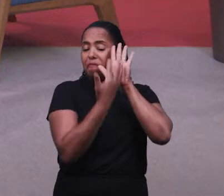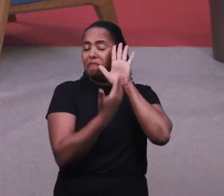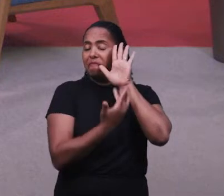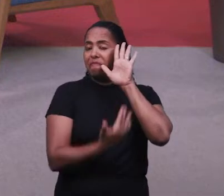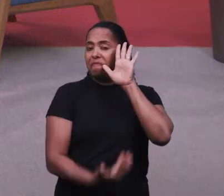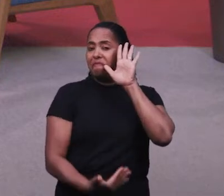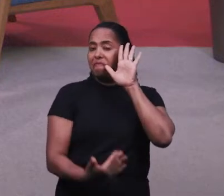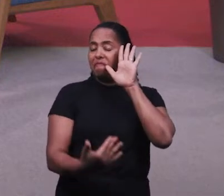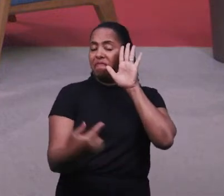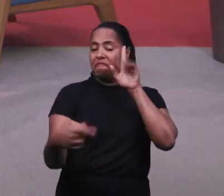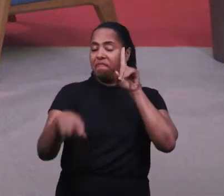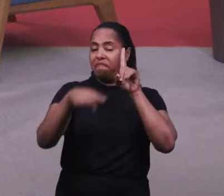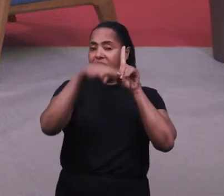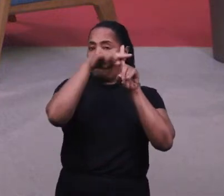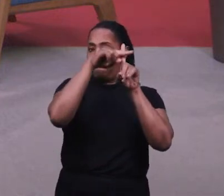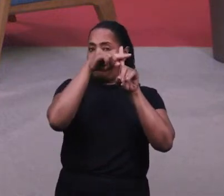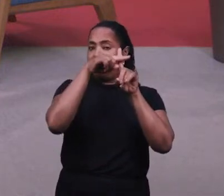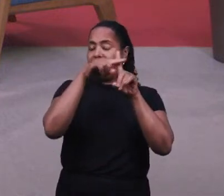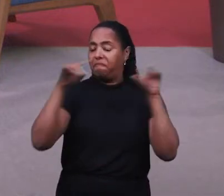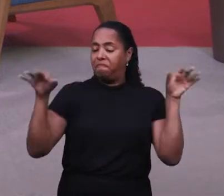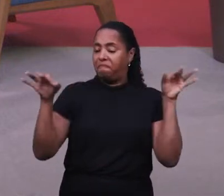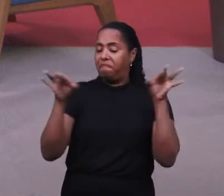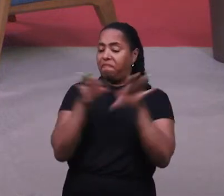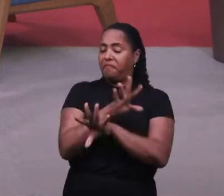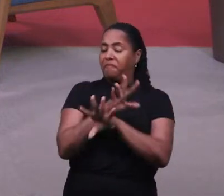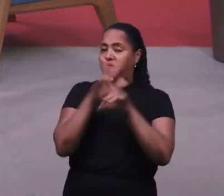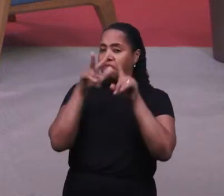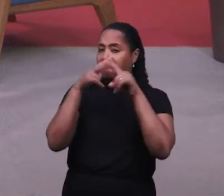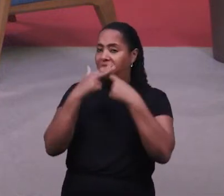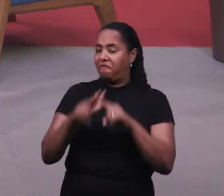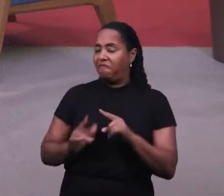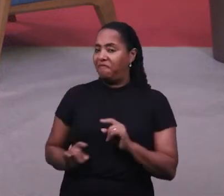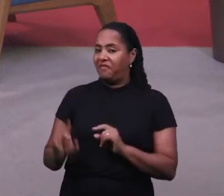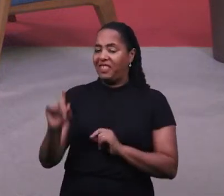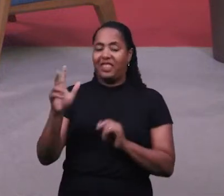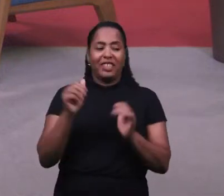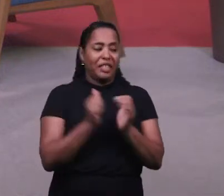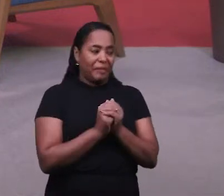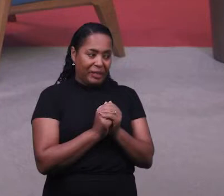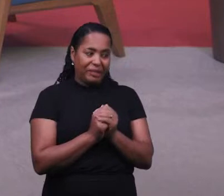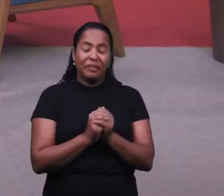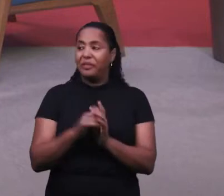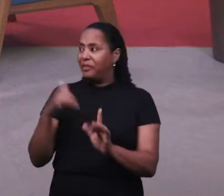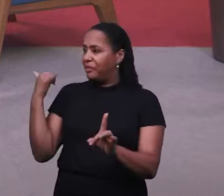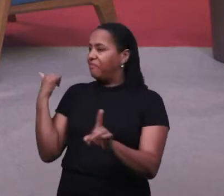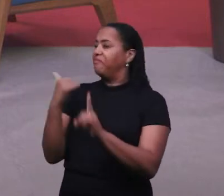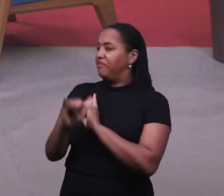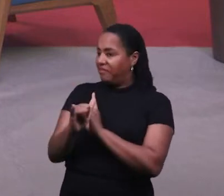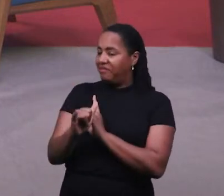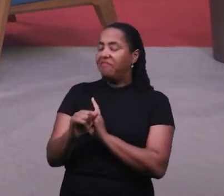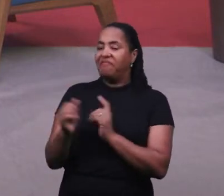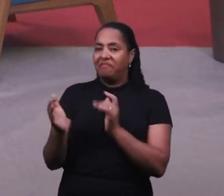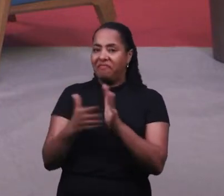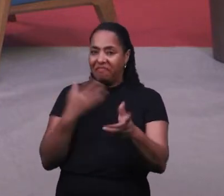pas, la croix de Calvaire, a été établie cette concertation avec l'homme. Est prophétisé là,